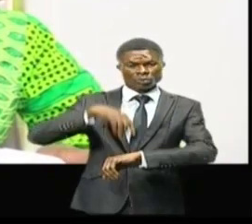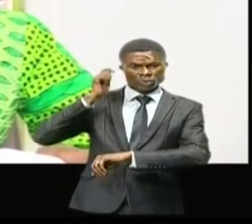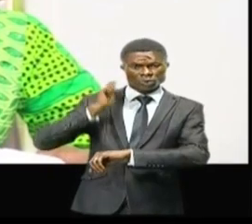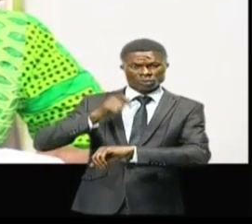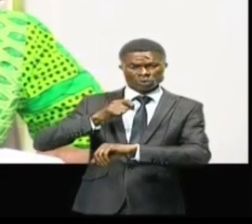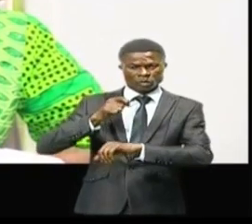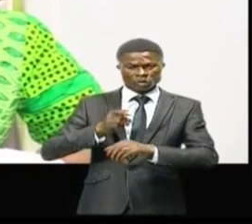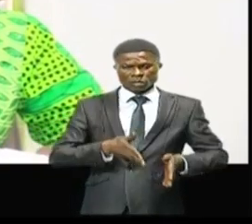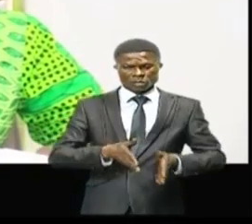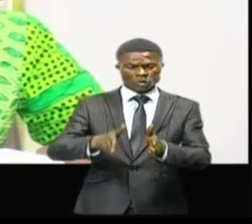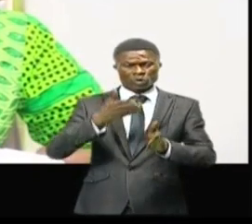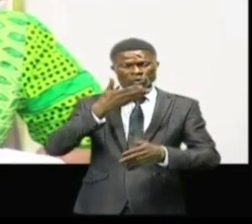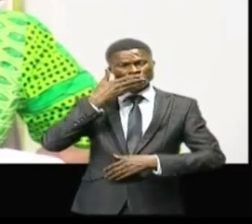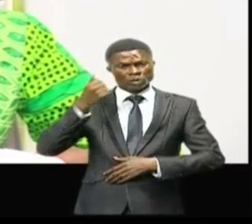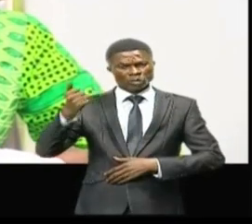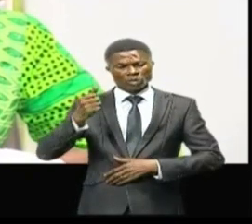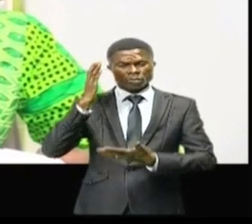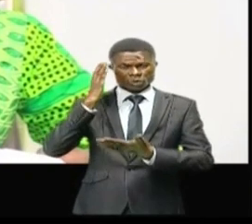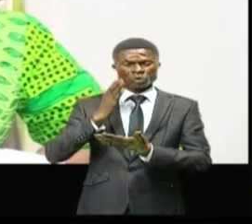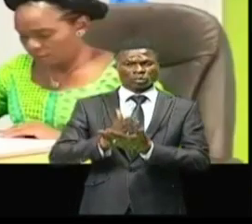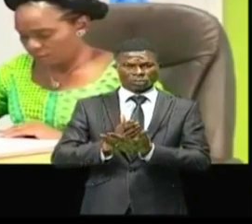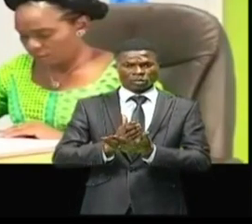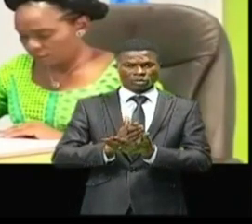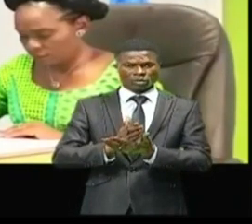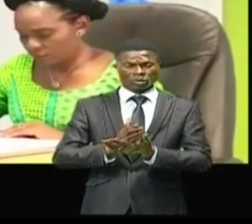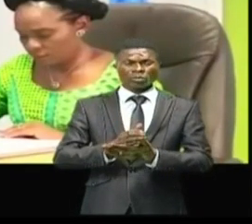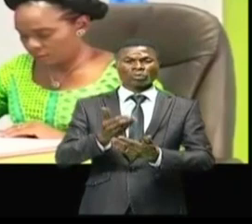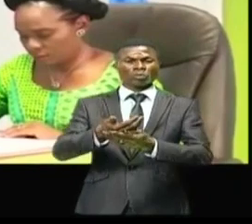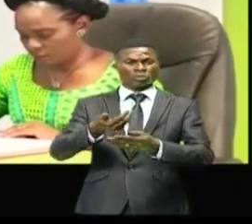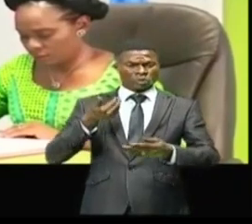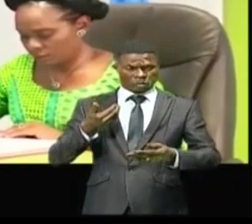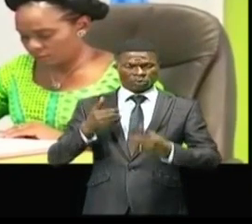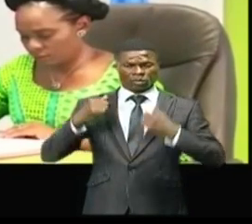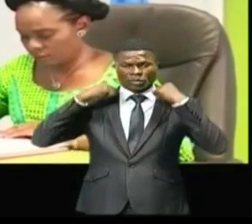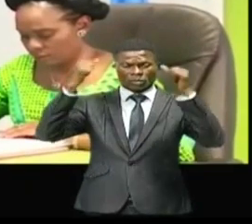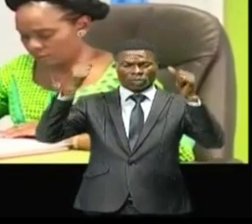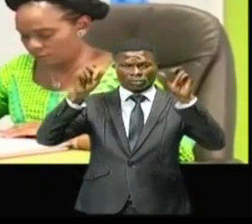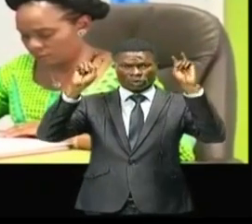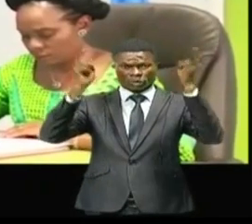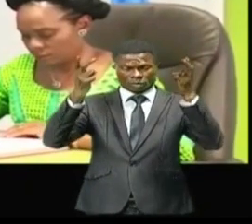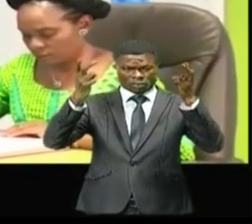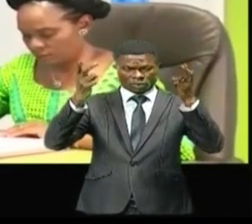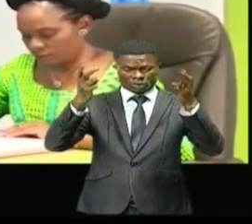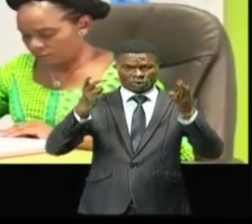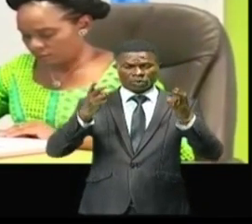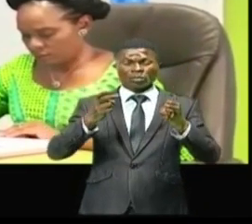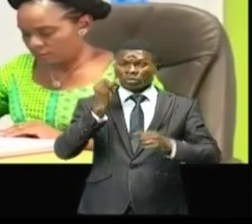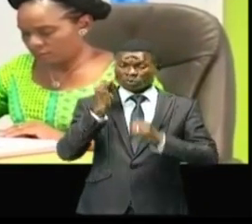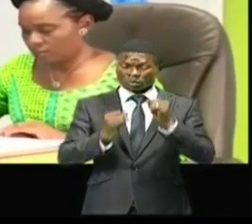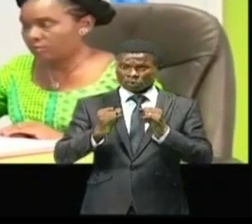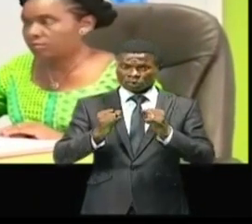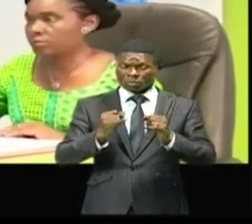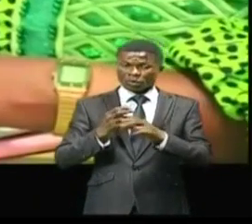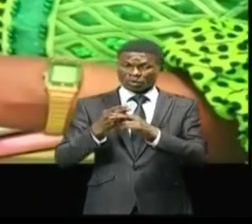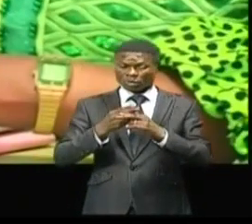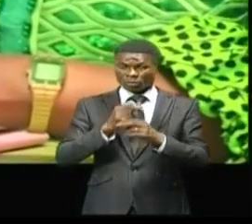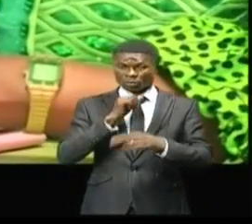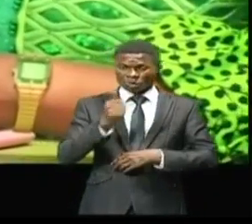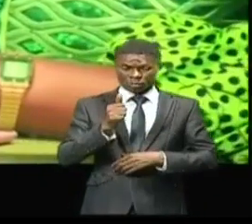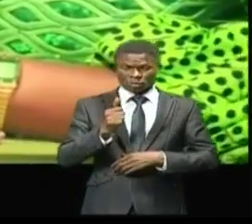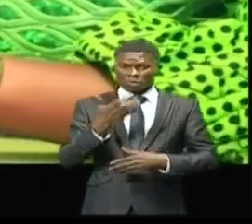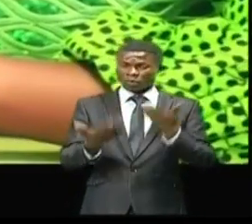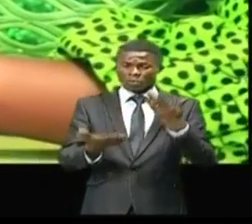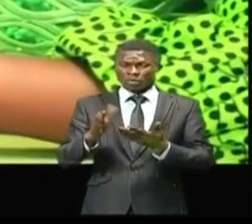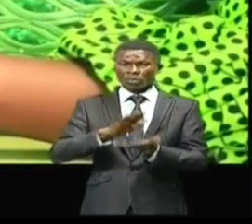et la voie royale pour stopper à temps ces banditisme urbain qui si l'on y prend garde risque